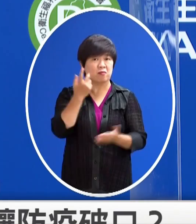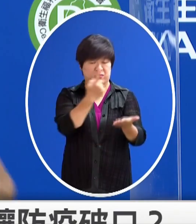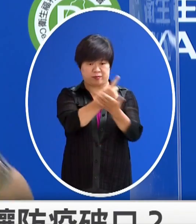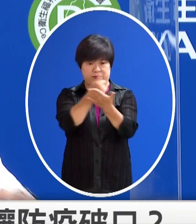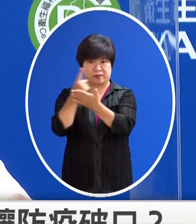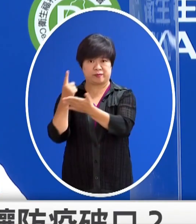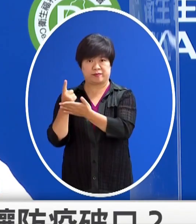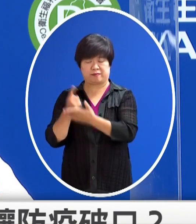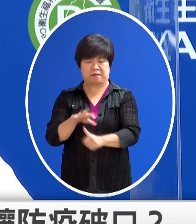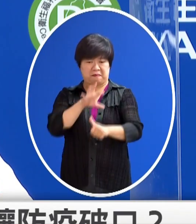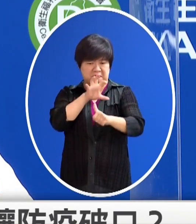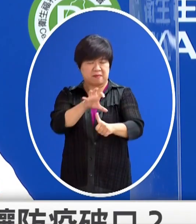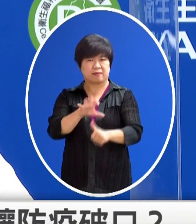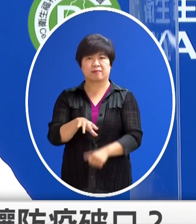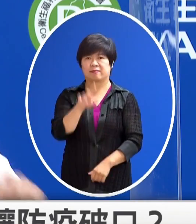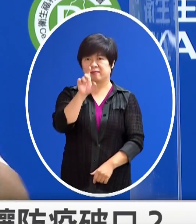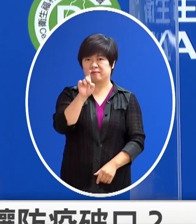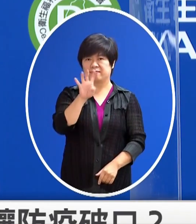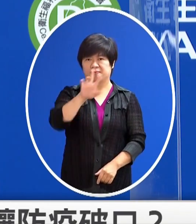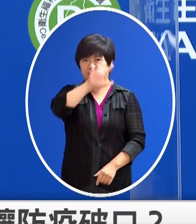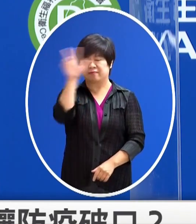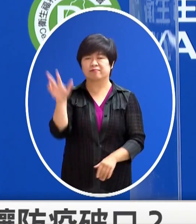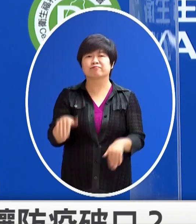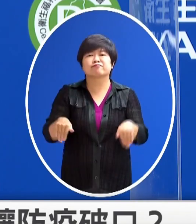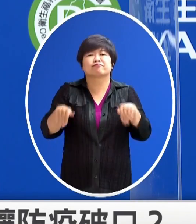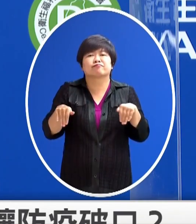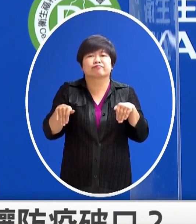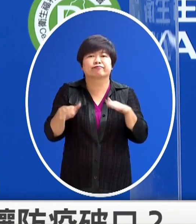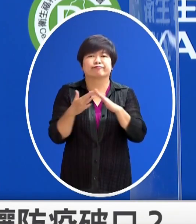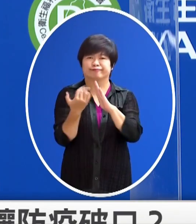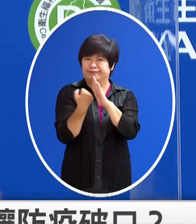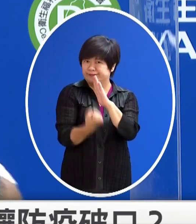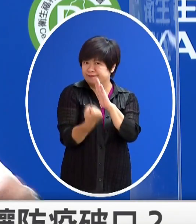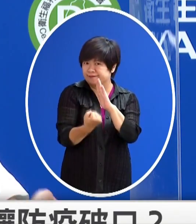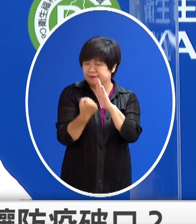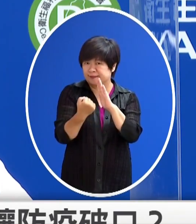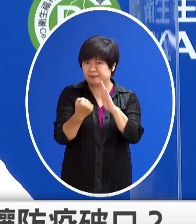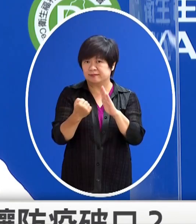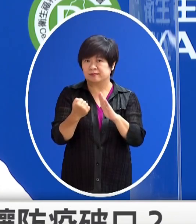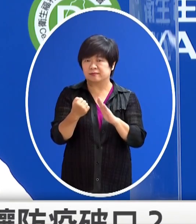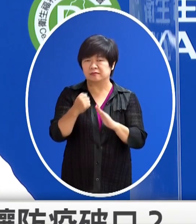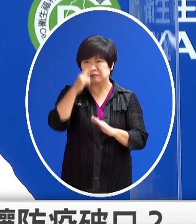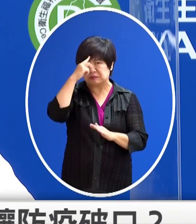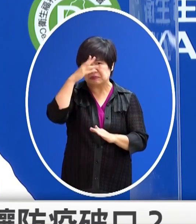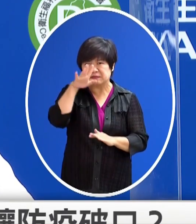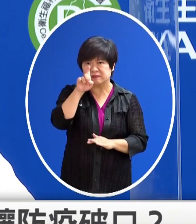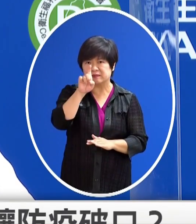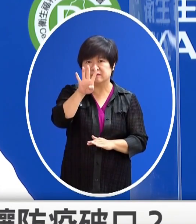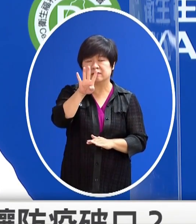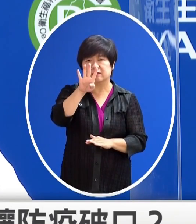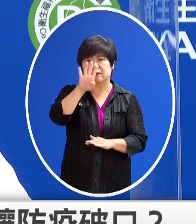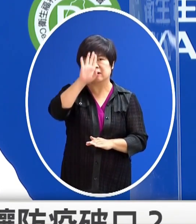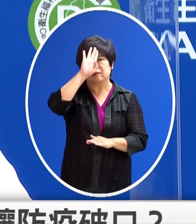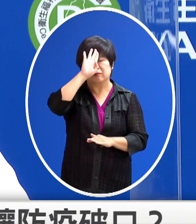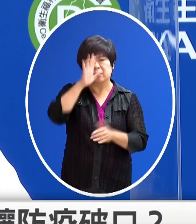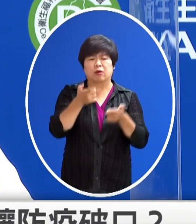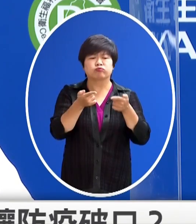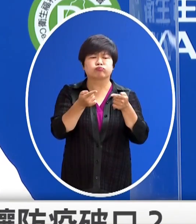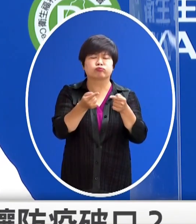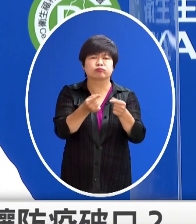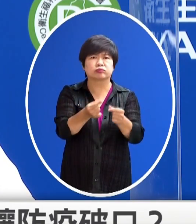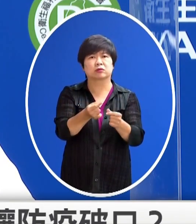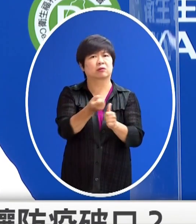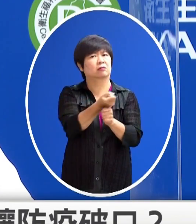都把它隔离14天，事实上到14天以后，那基本上它的传染性已经降到最低，几乎是没